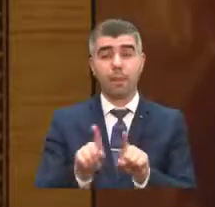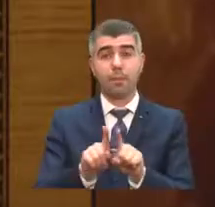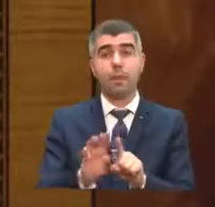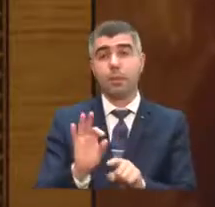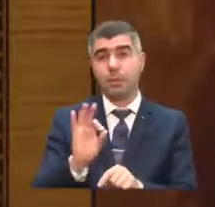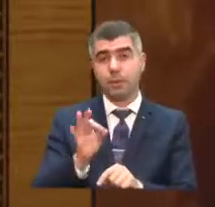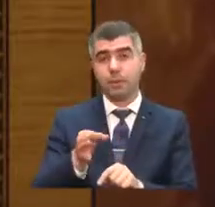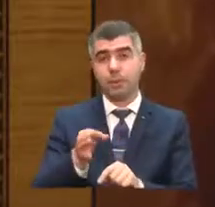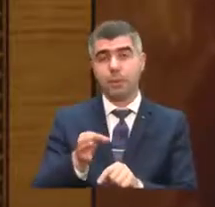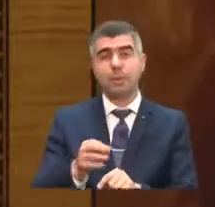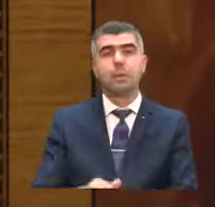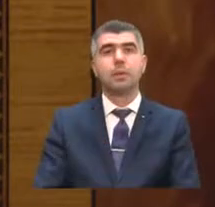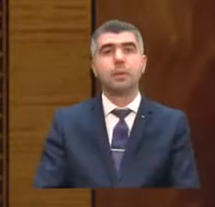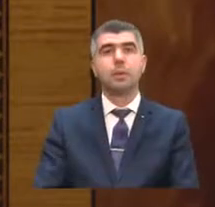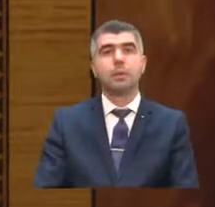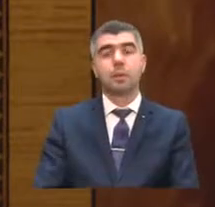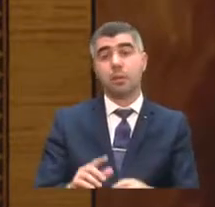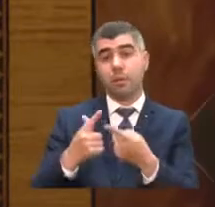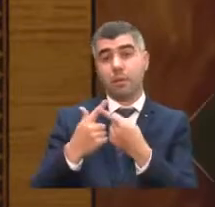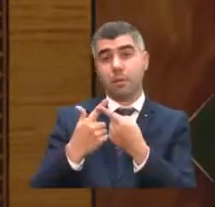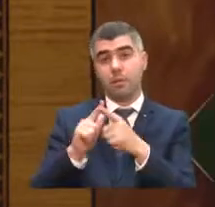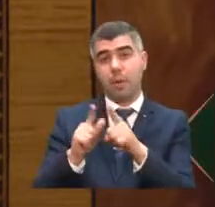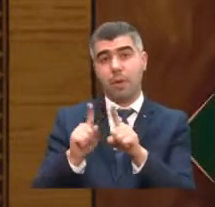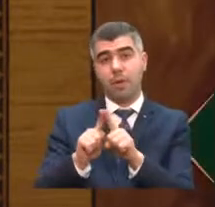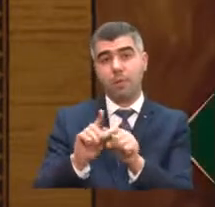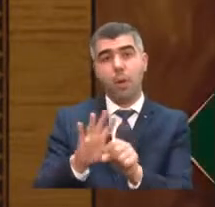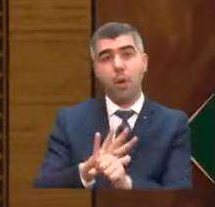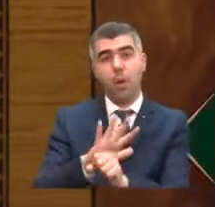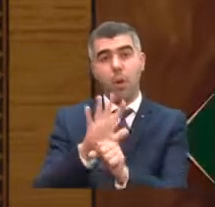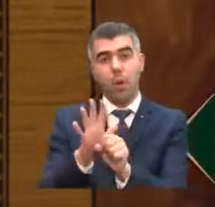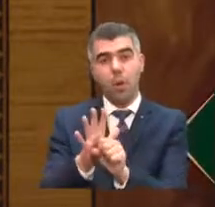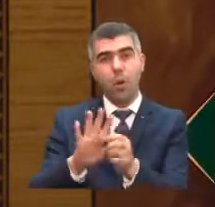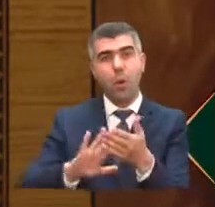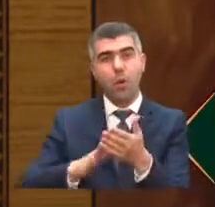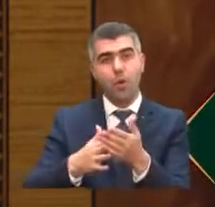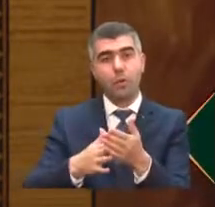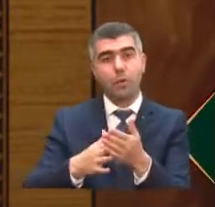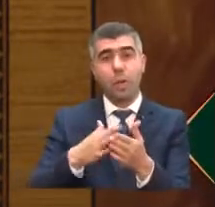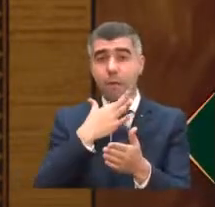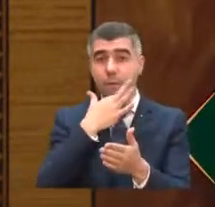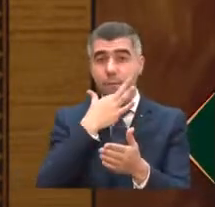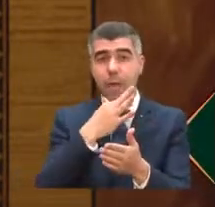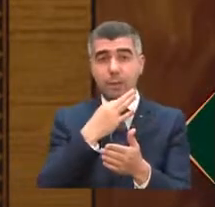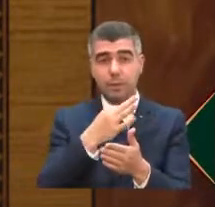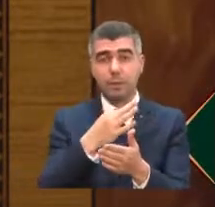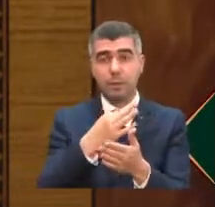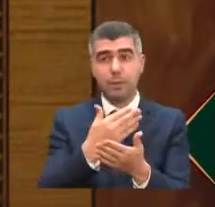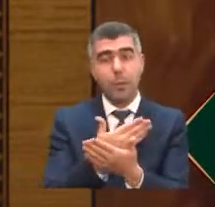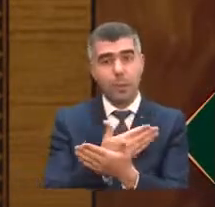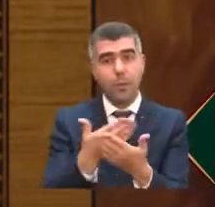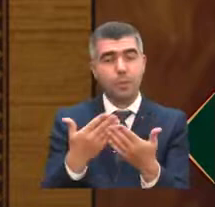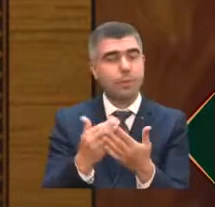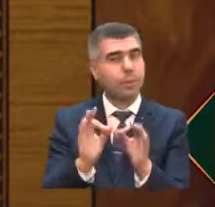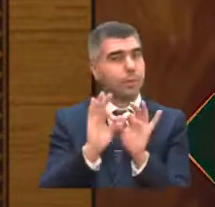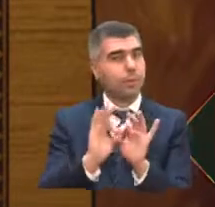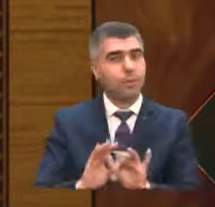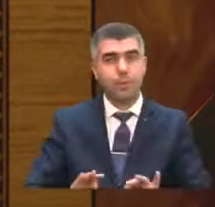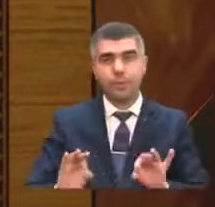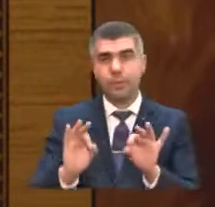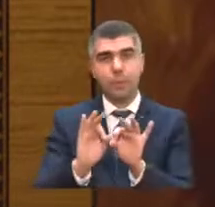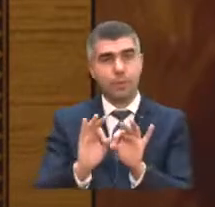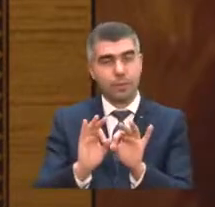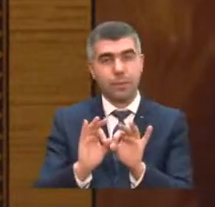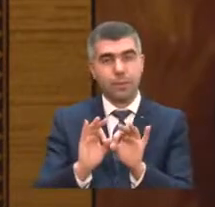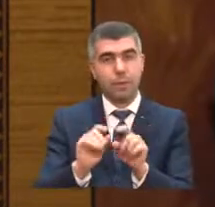ديال كوفيد التي لازلنا في خضمها تركت أثر ليست سهلة على مختلف القطاعات الاقتصادية، خاصة